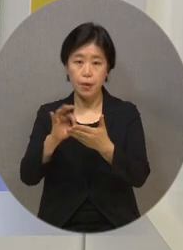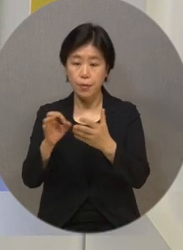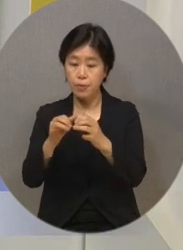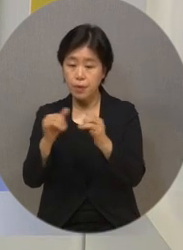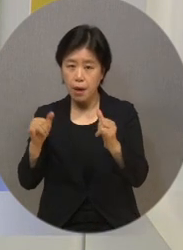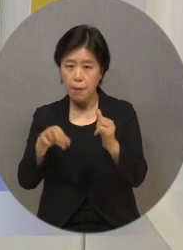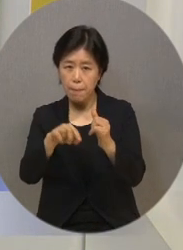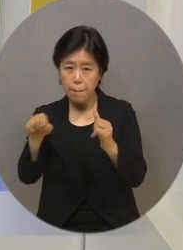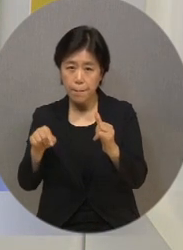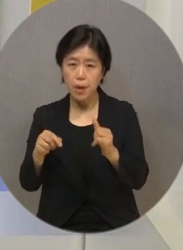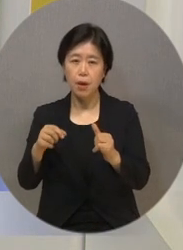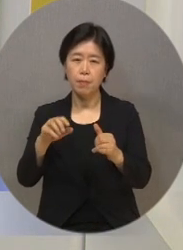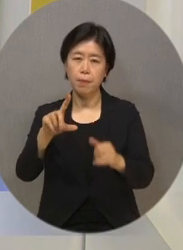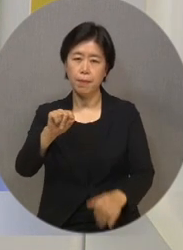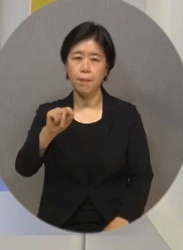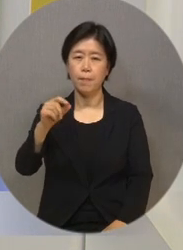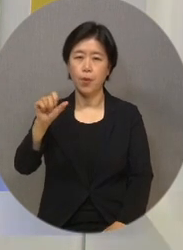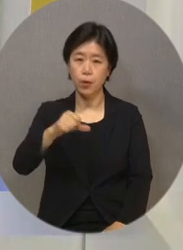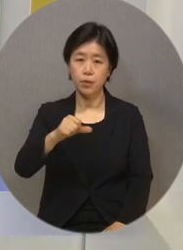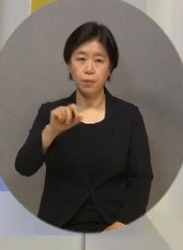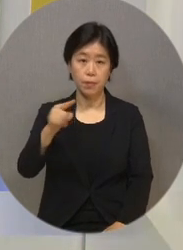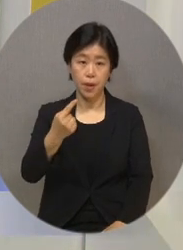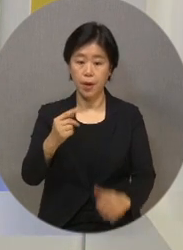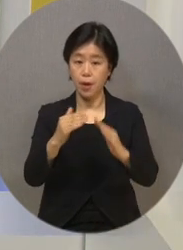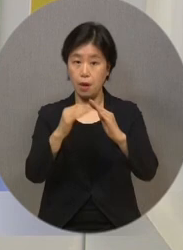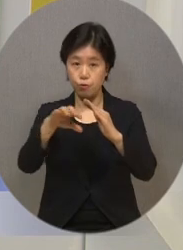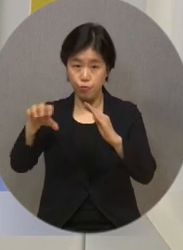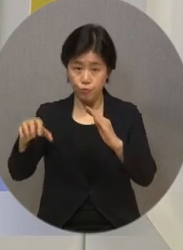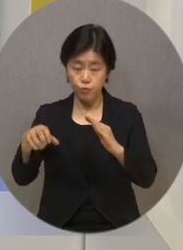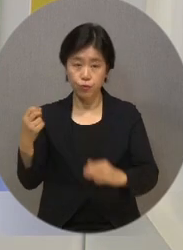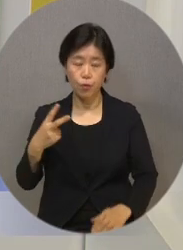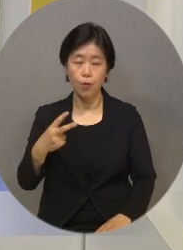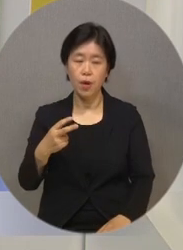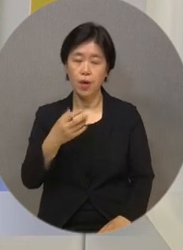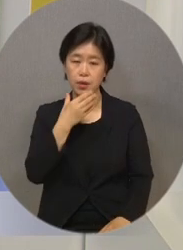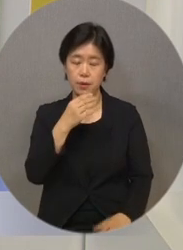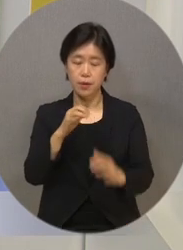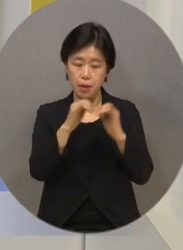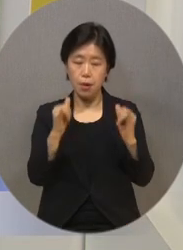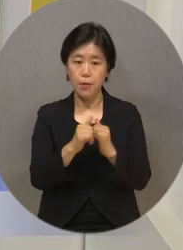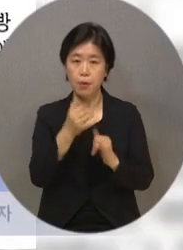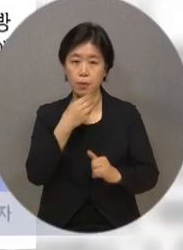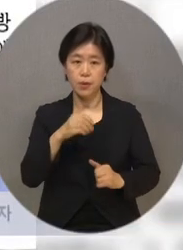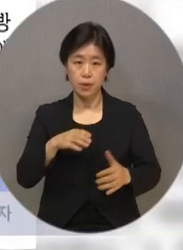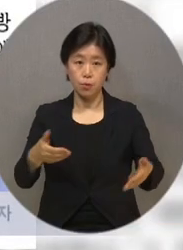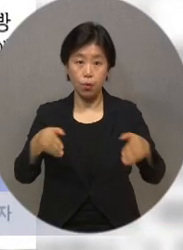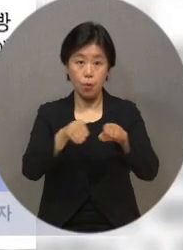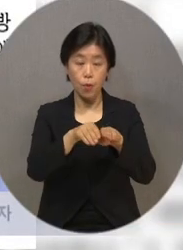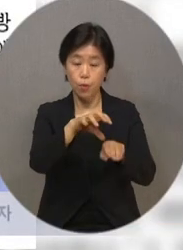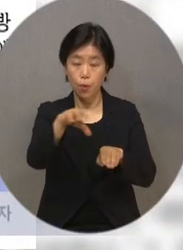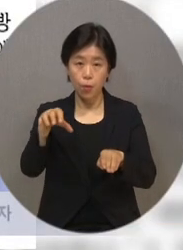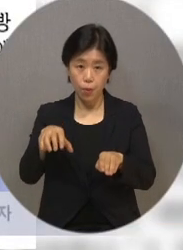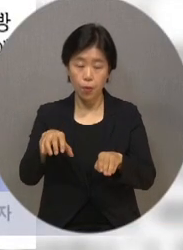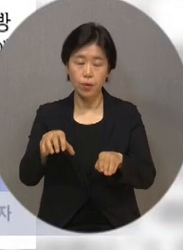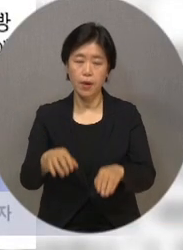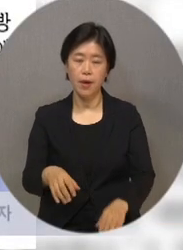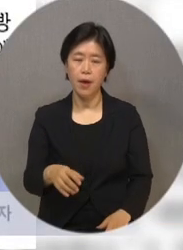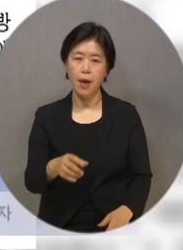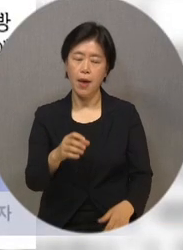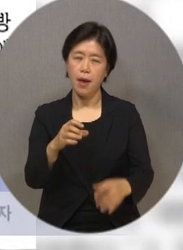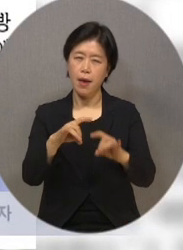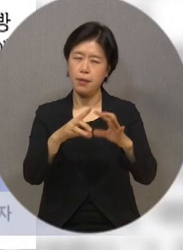사회복지시설 최대 109개소에 고효율 냉방기기를 설치합니다이 사업은